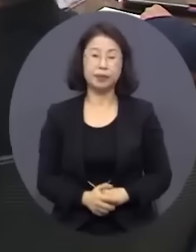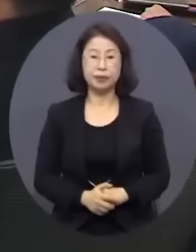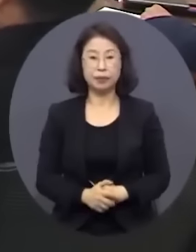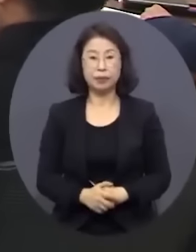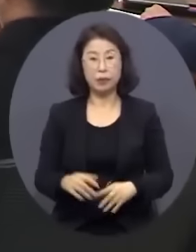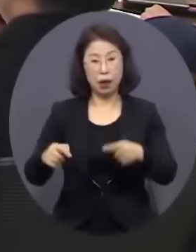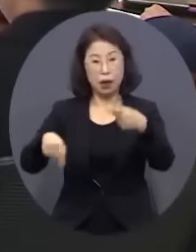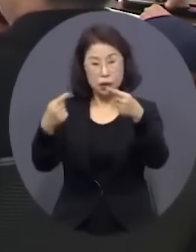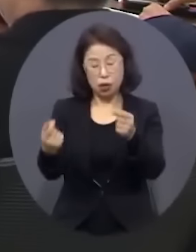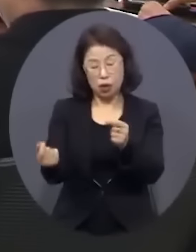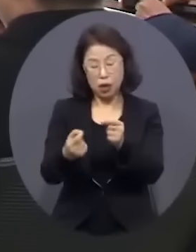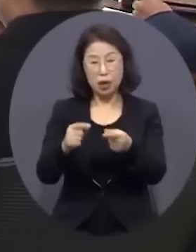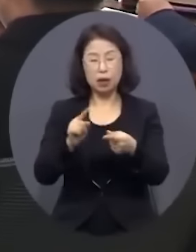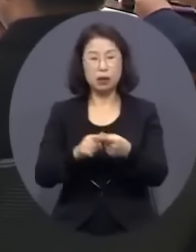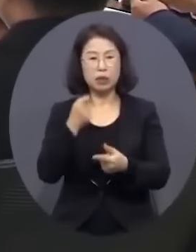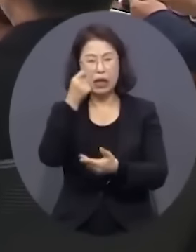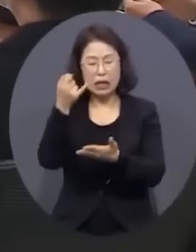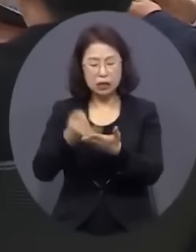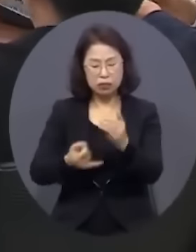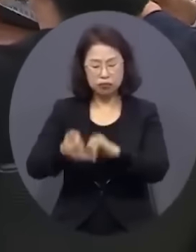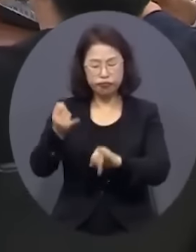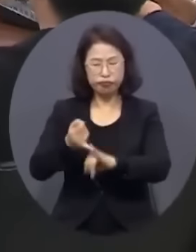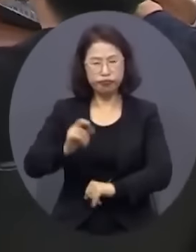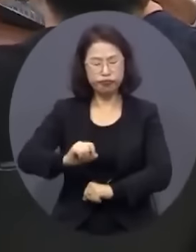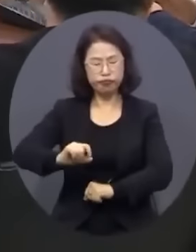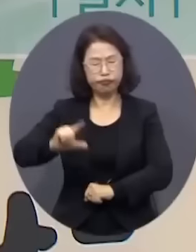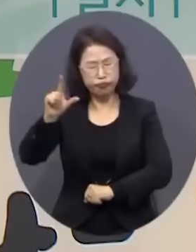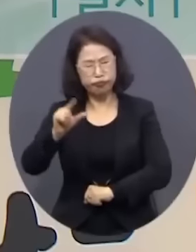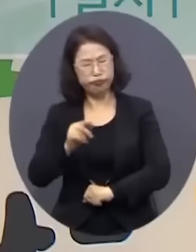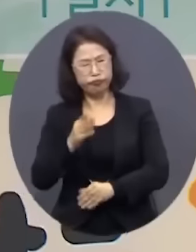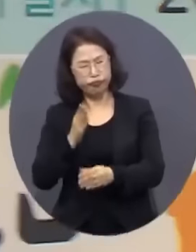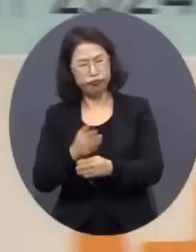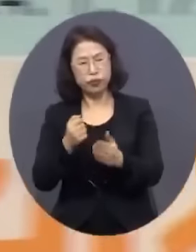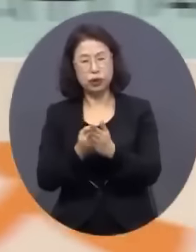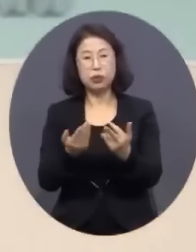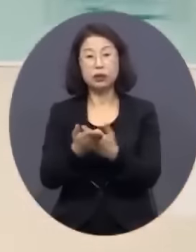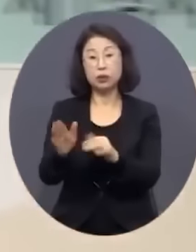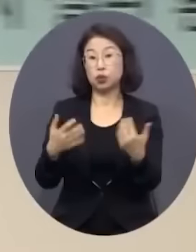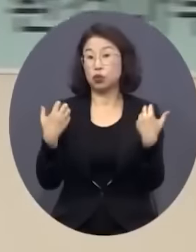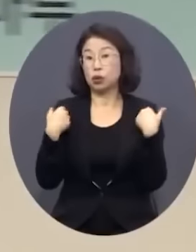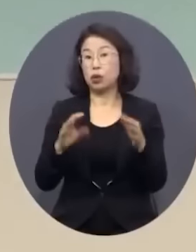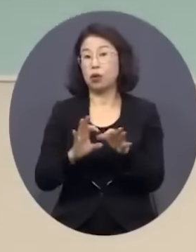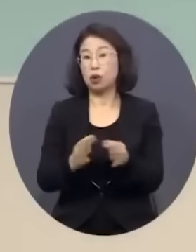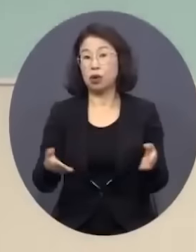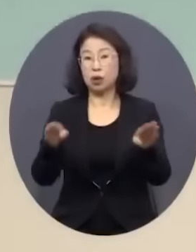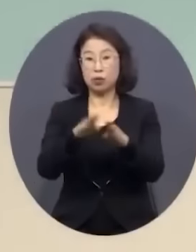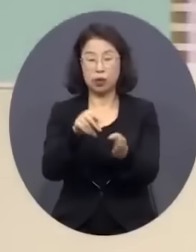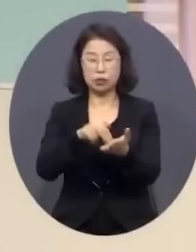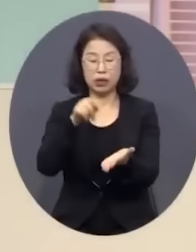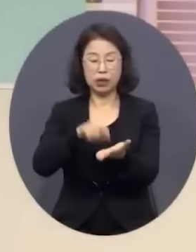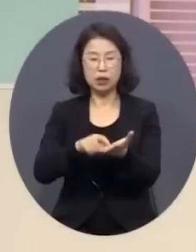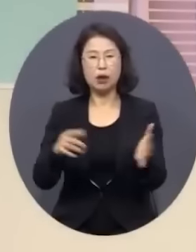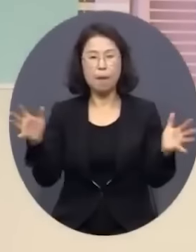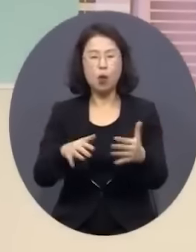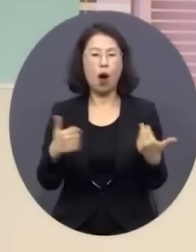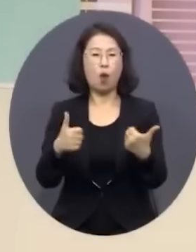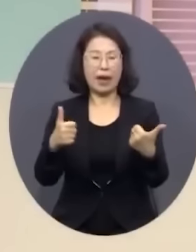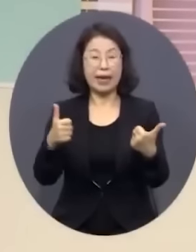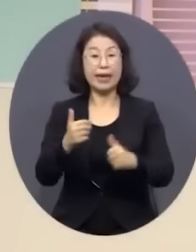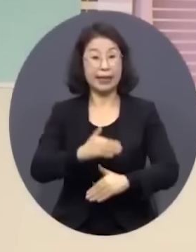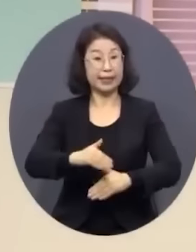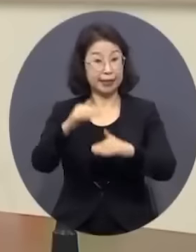설 명절을 앞두고 임금 체불 증가세가 심상치 않자 제주도와 유관기관들도 긴급 대책회의를